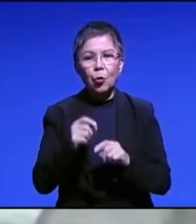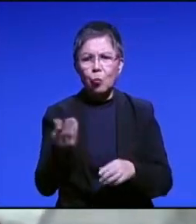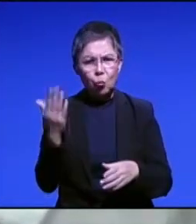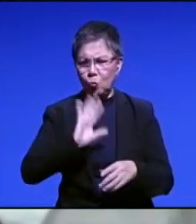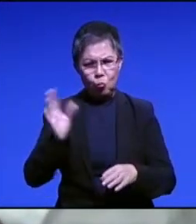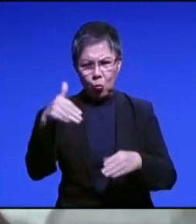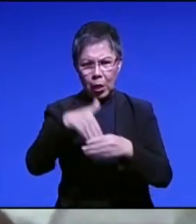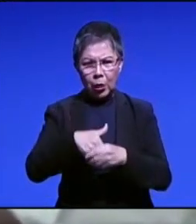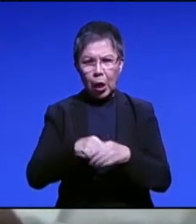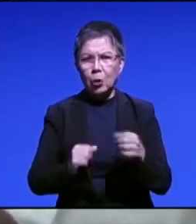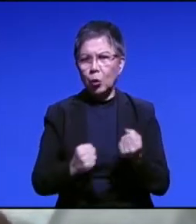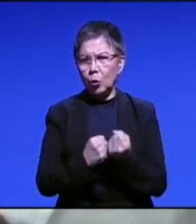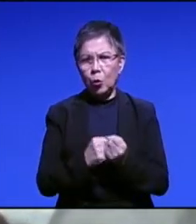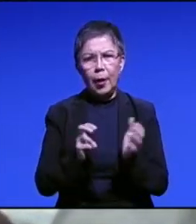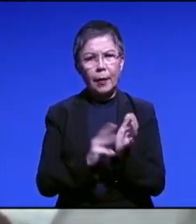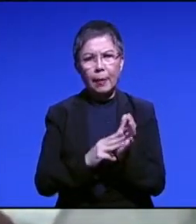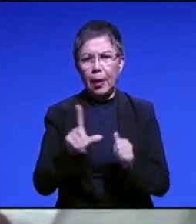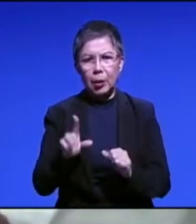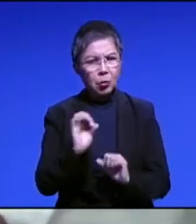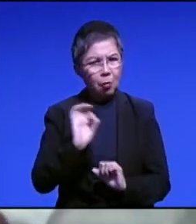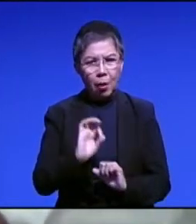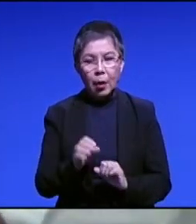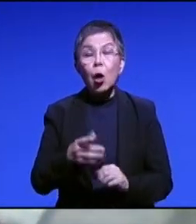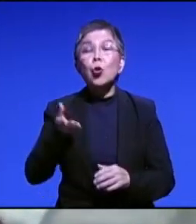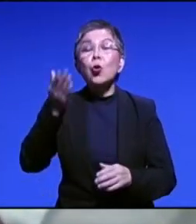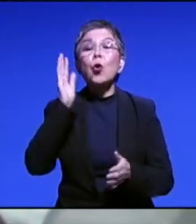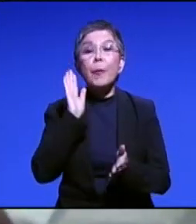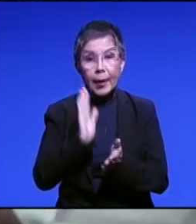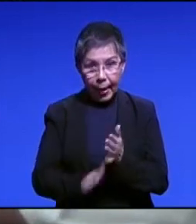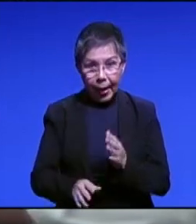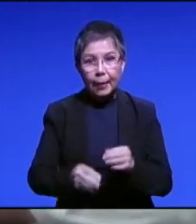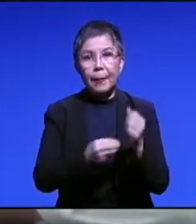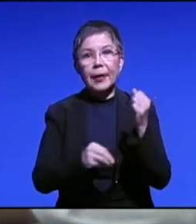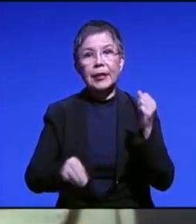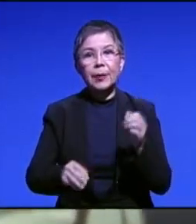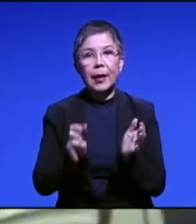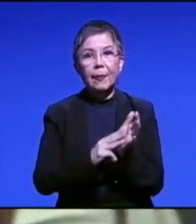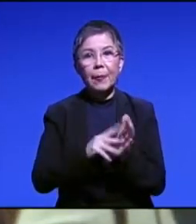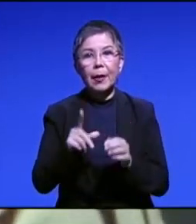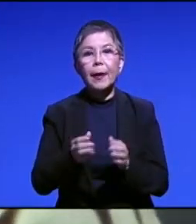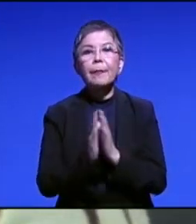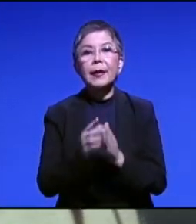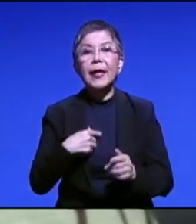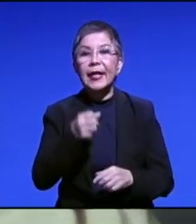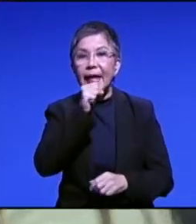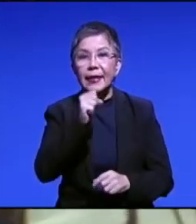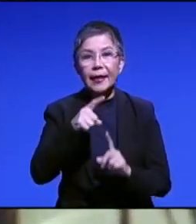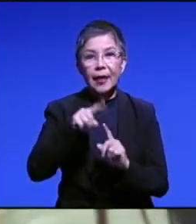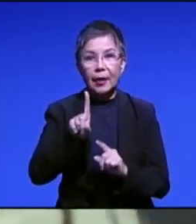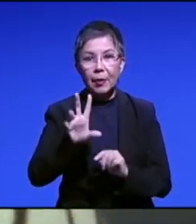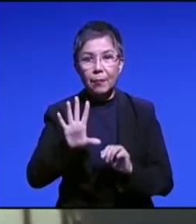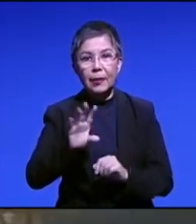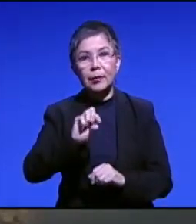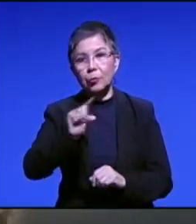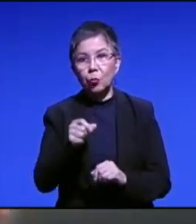anggota atau endorse Mimiles. Ia mengaku pernah diminta manajemen Mimiles untuk menyanyi di sebuah acara pada 15